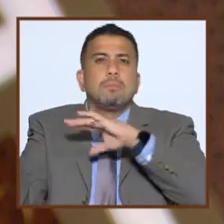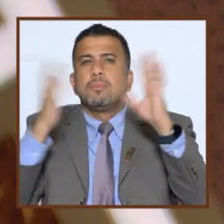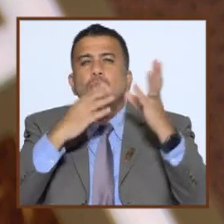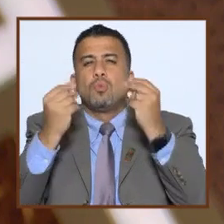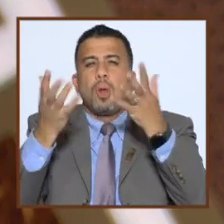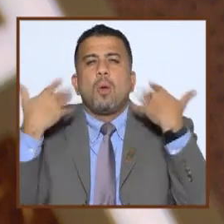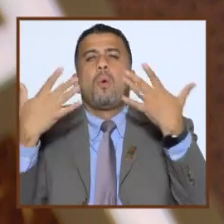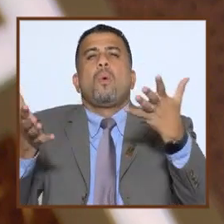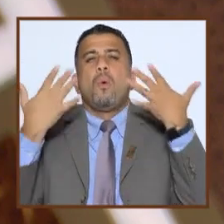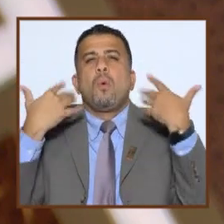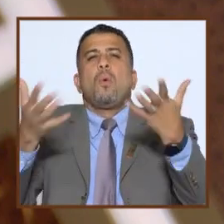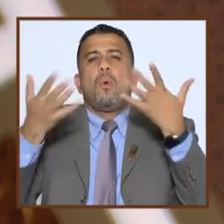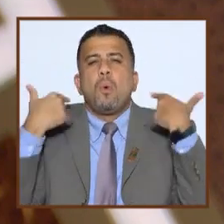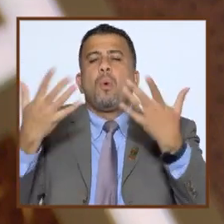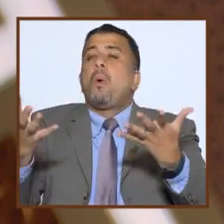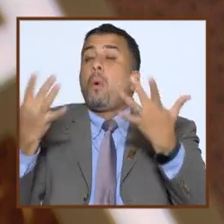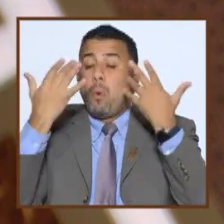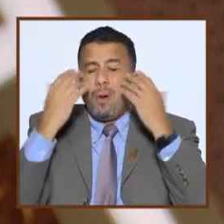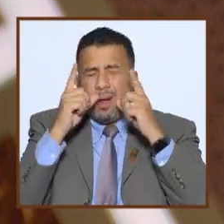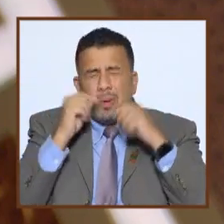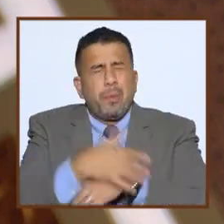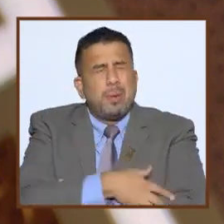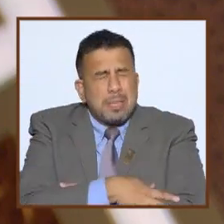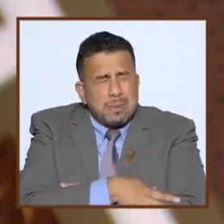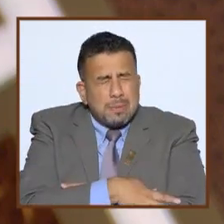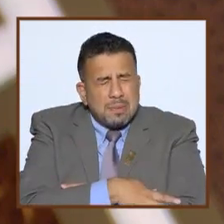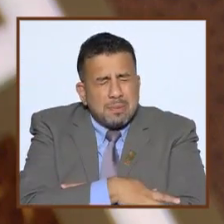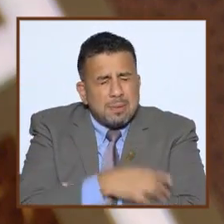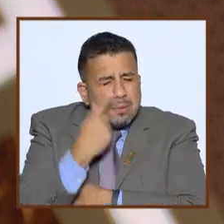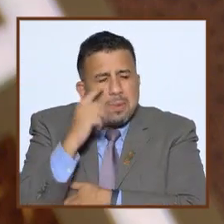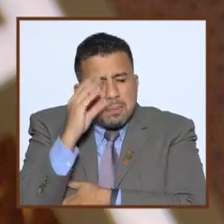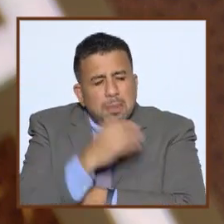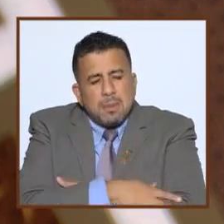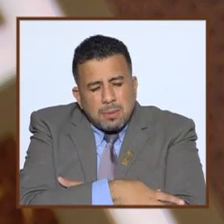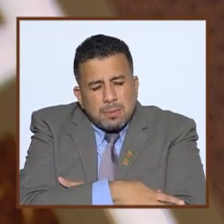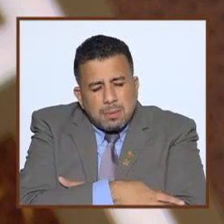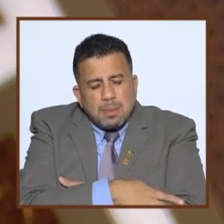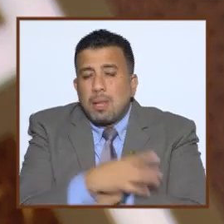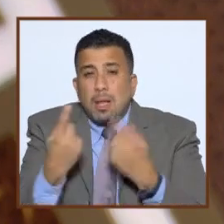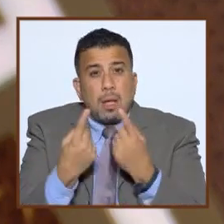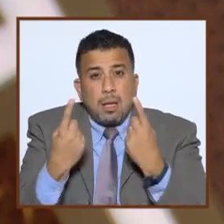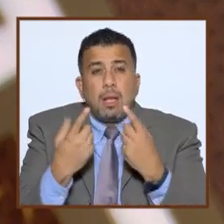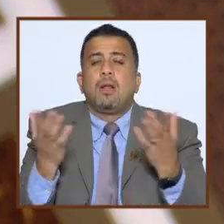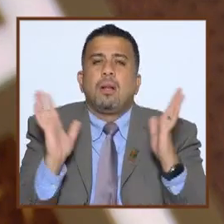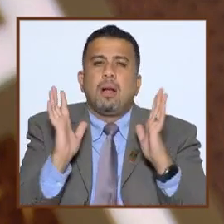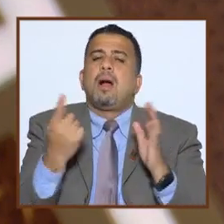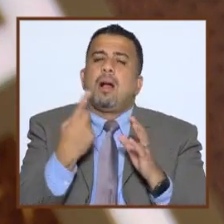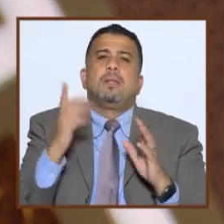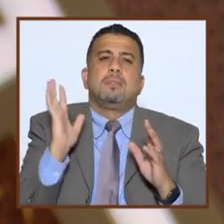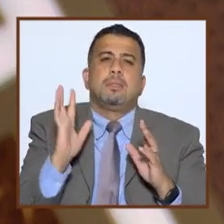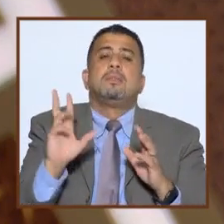ريح مثلا تشف الرمل مثلا لا باس عيني كذلك في مساله الخشوع